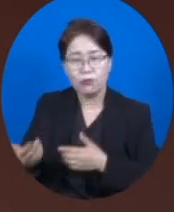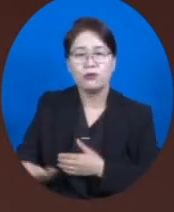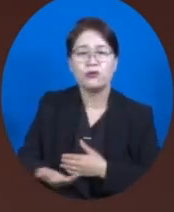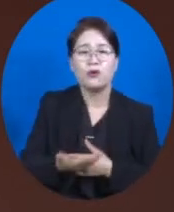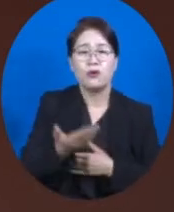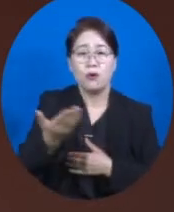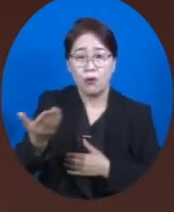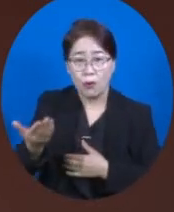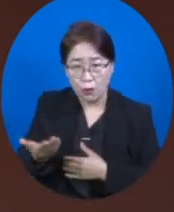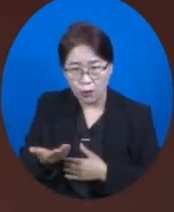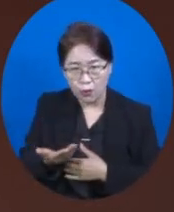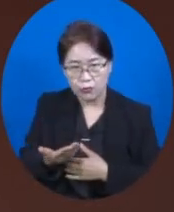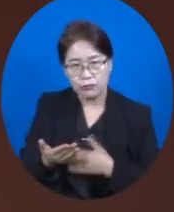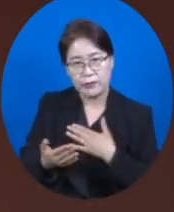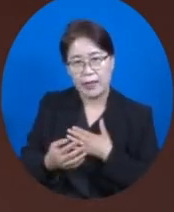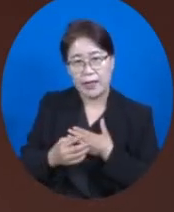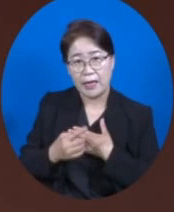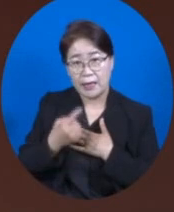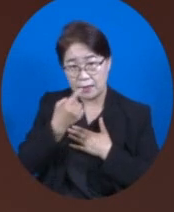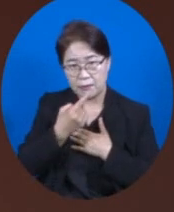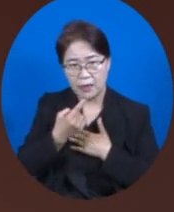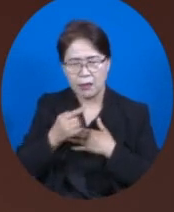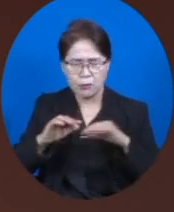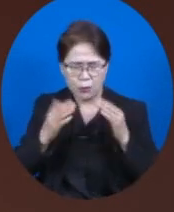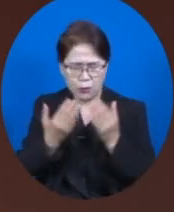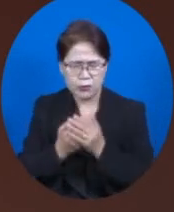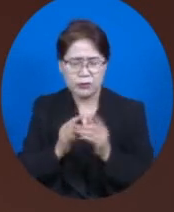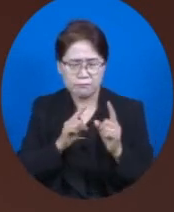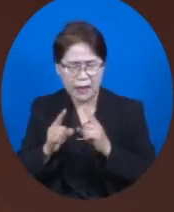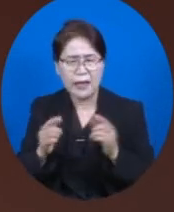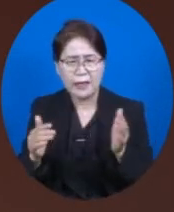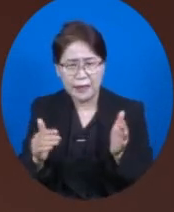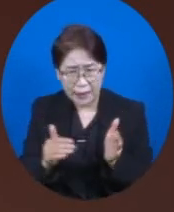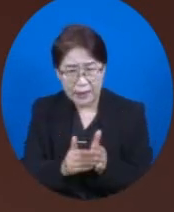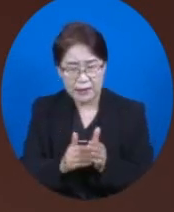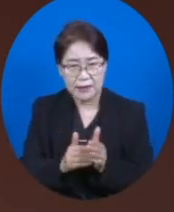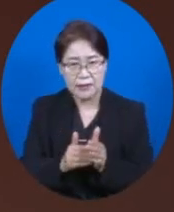내 입에서 나오는 모든 말까지